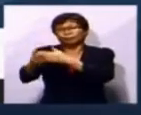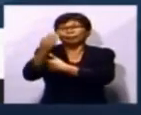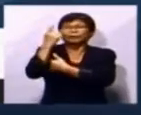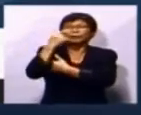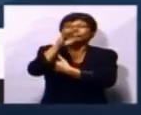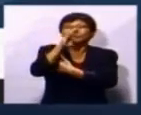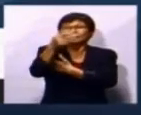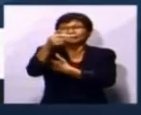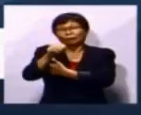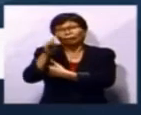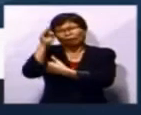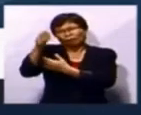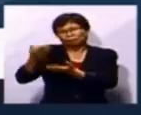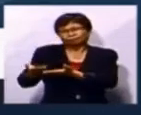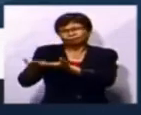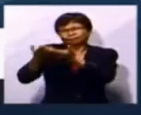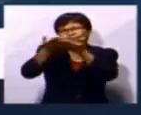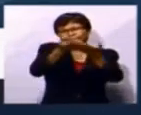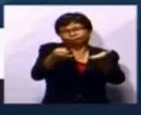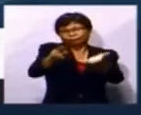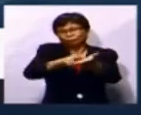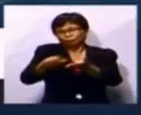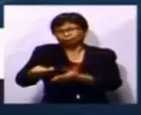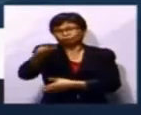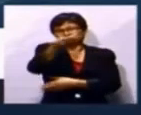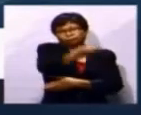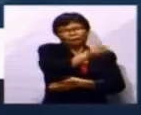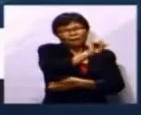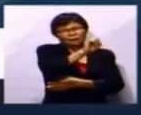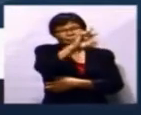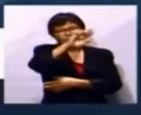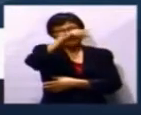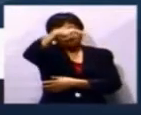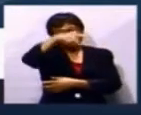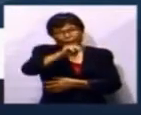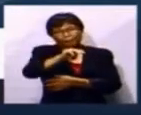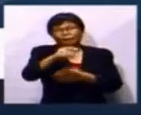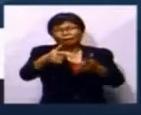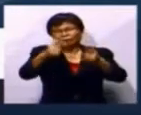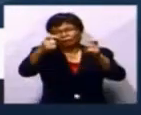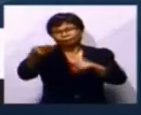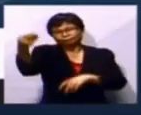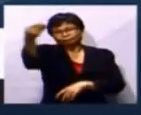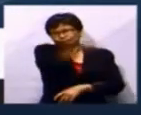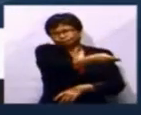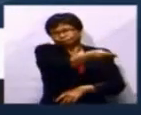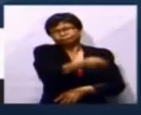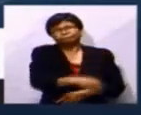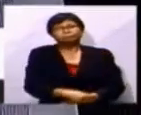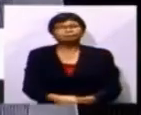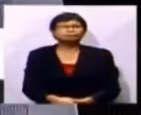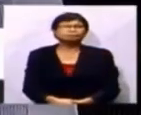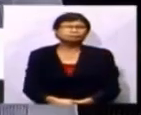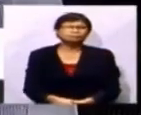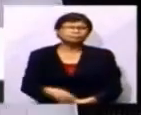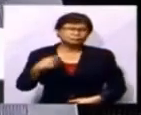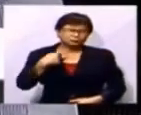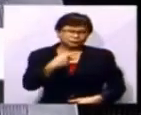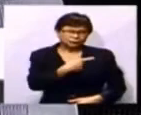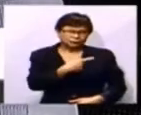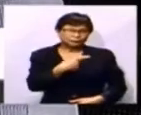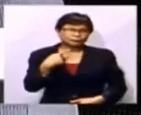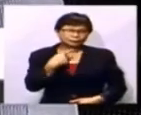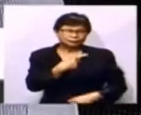Pihak BAM akan mengemukakan laporan tersebut kepada SPRM secepat mungkin. Kita akan